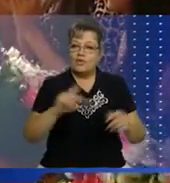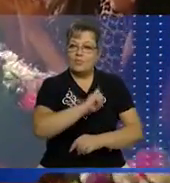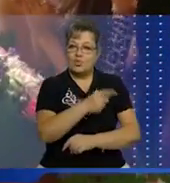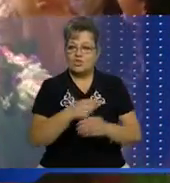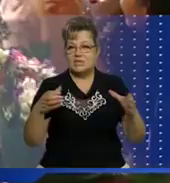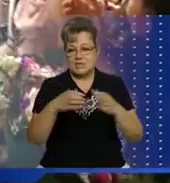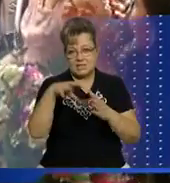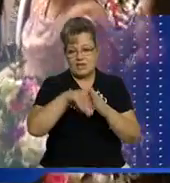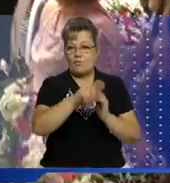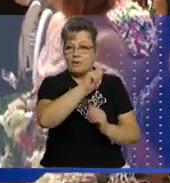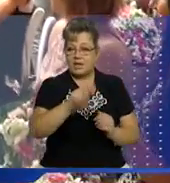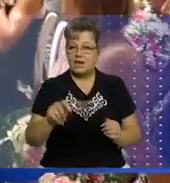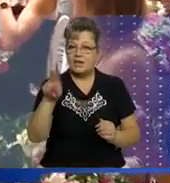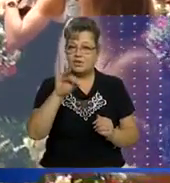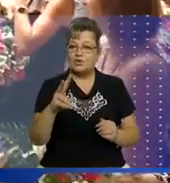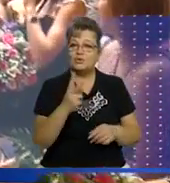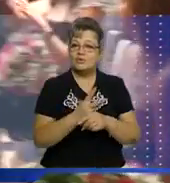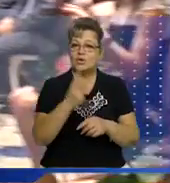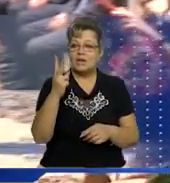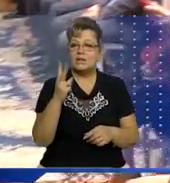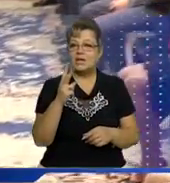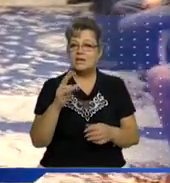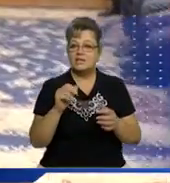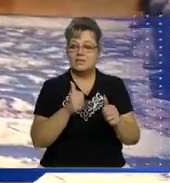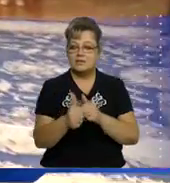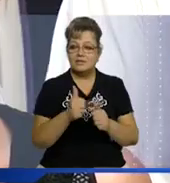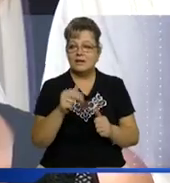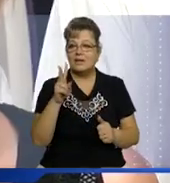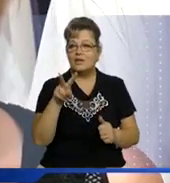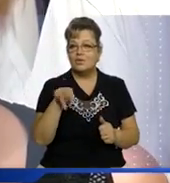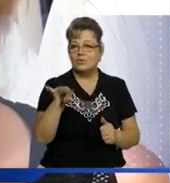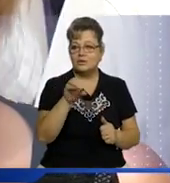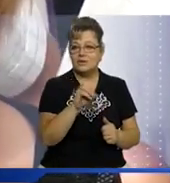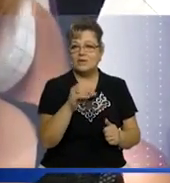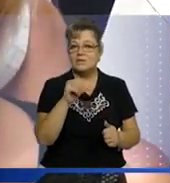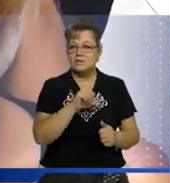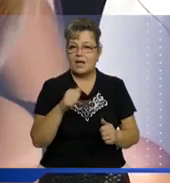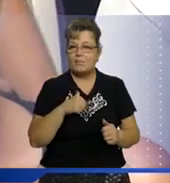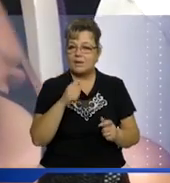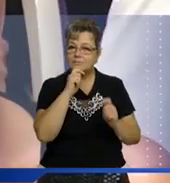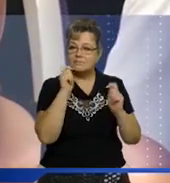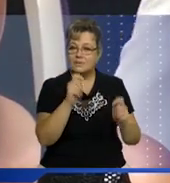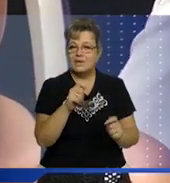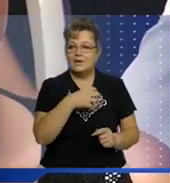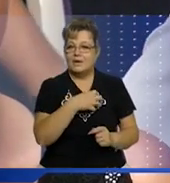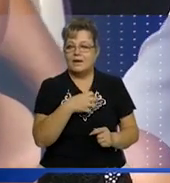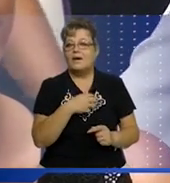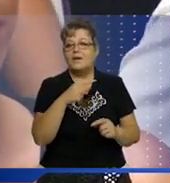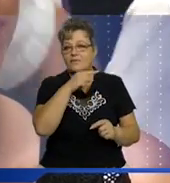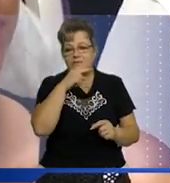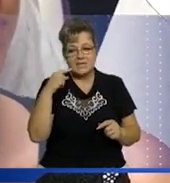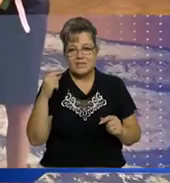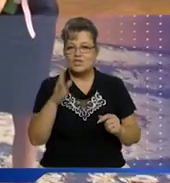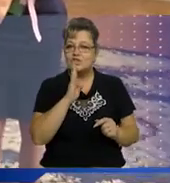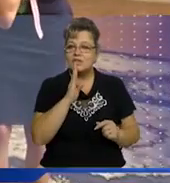мощный состав. Уже приехала на Дон двукратная олимпийская чемпионка Катрин Лунде. Самая титулованная спортсменка в истории